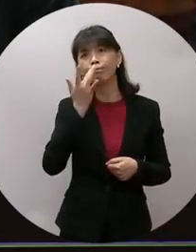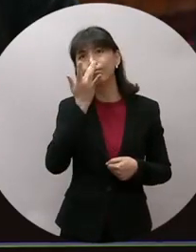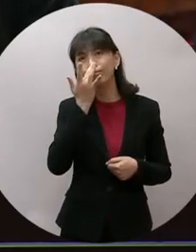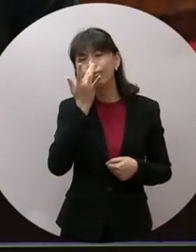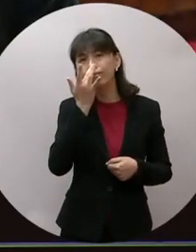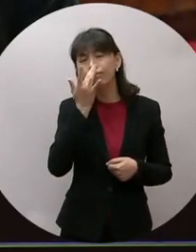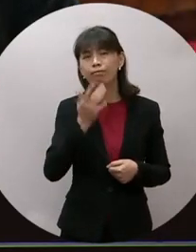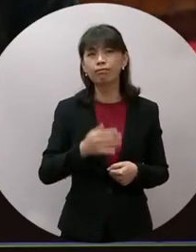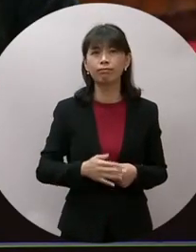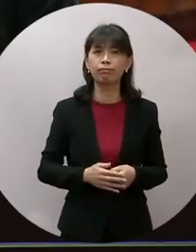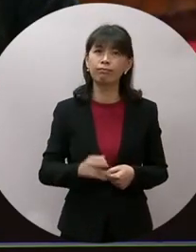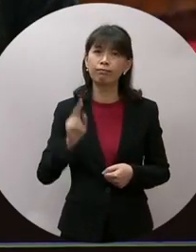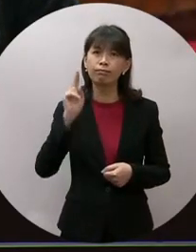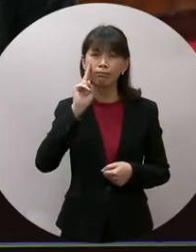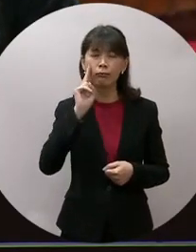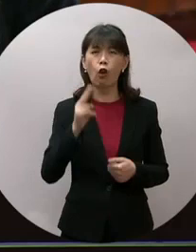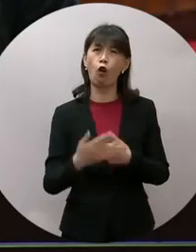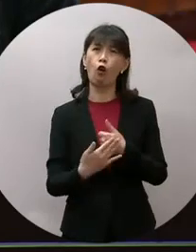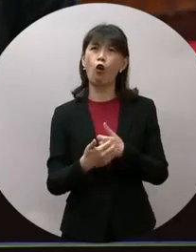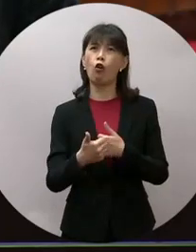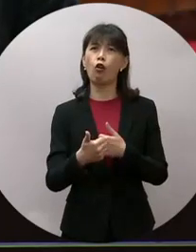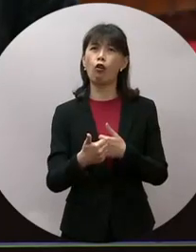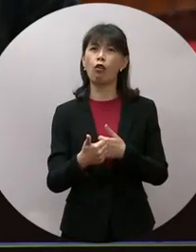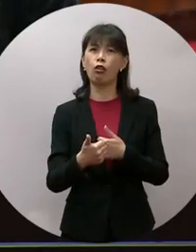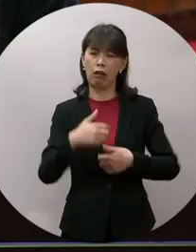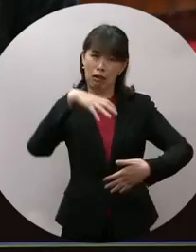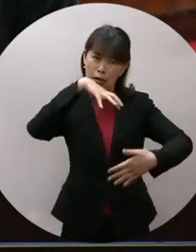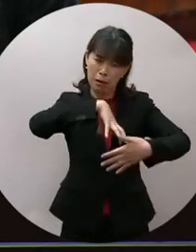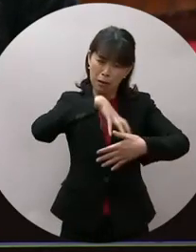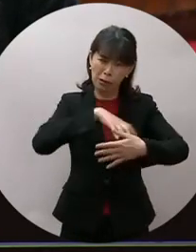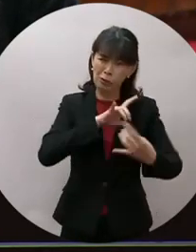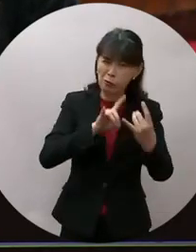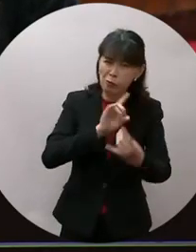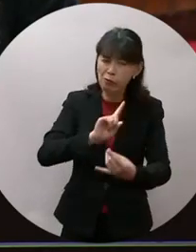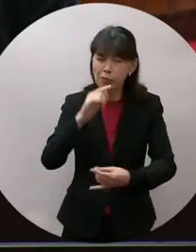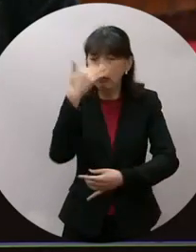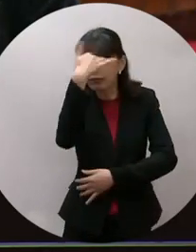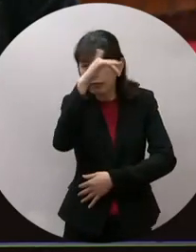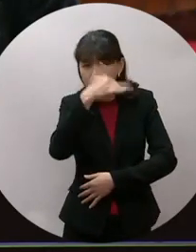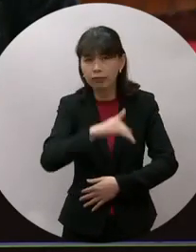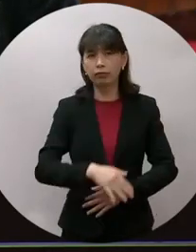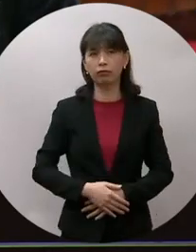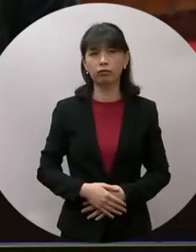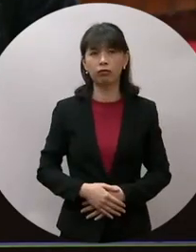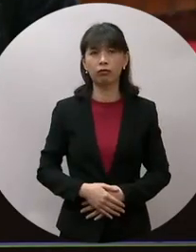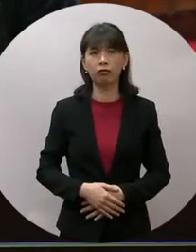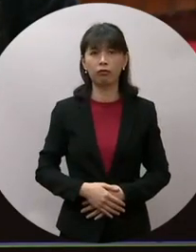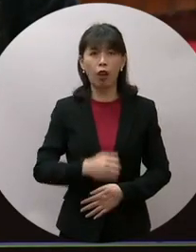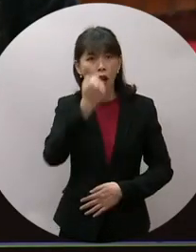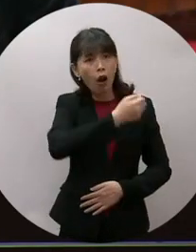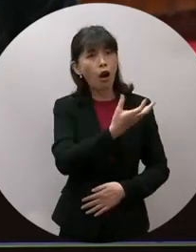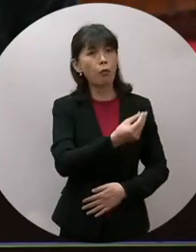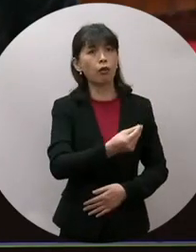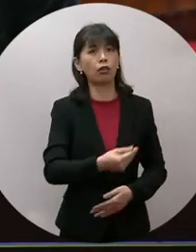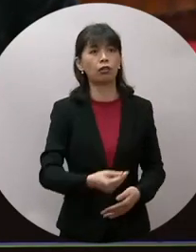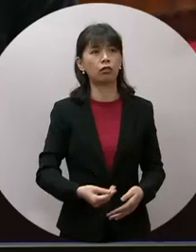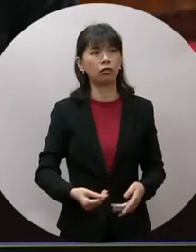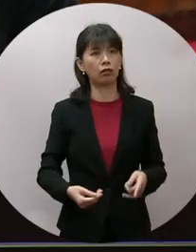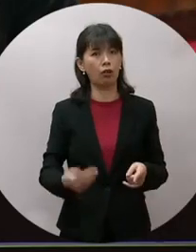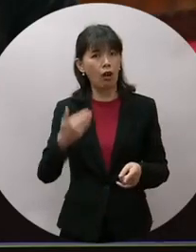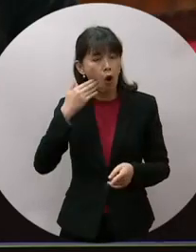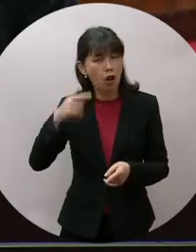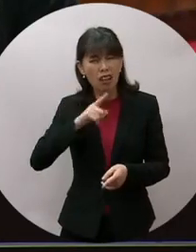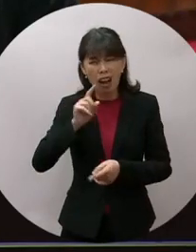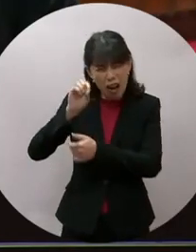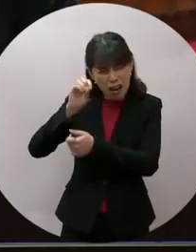温水煮蛙的效应中，他跳不出来，他感觉很好，甚至你说他不好，他还觉得说你乱讲人家的